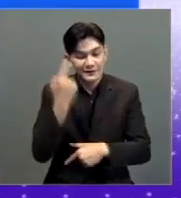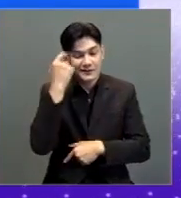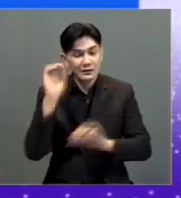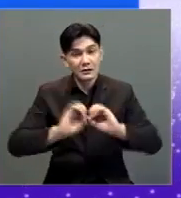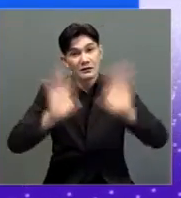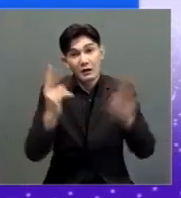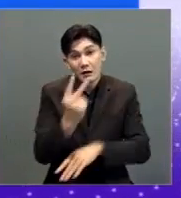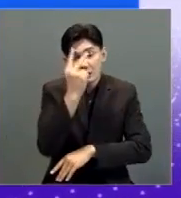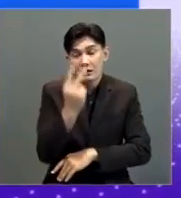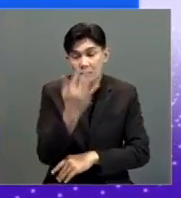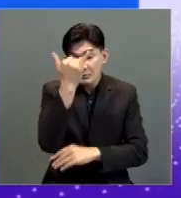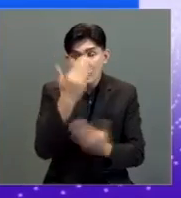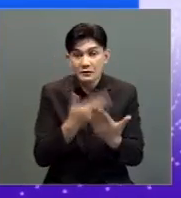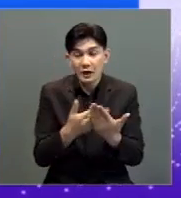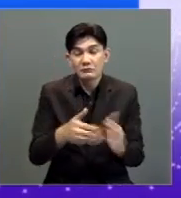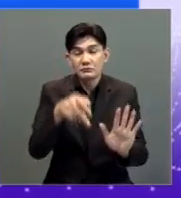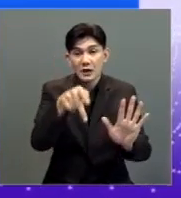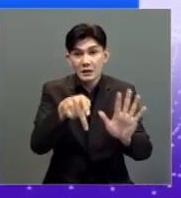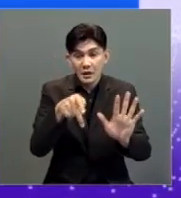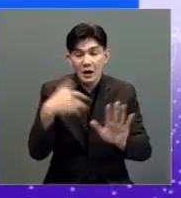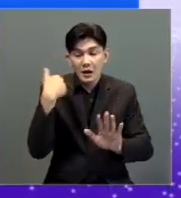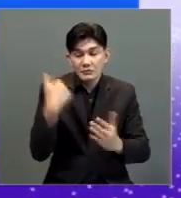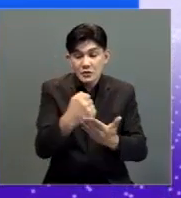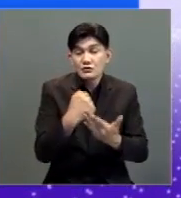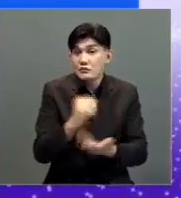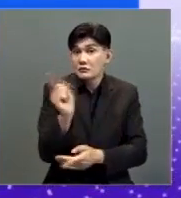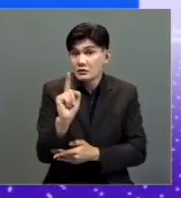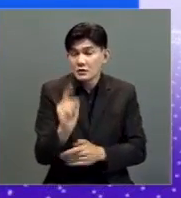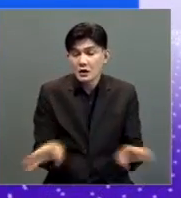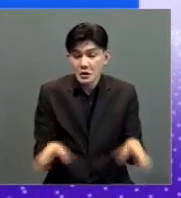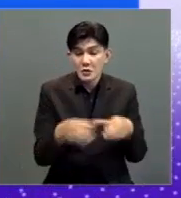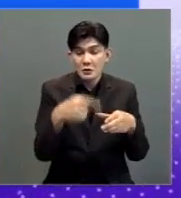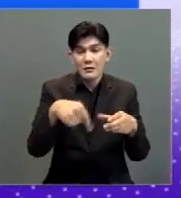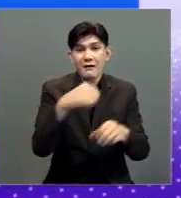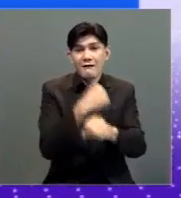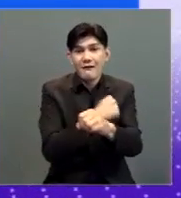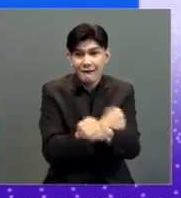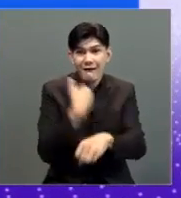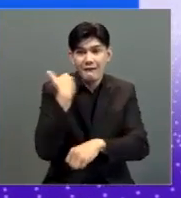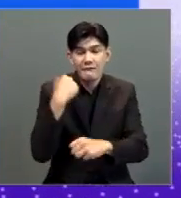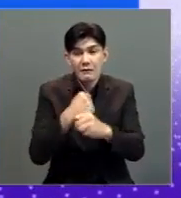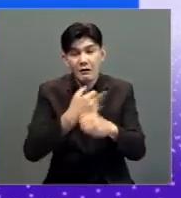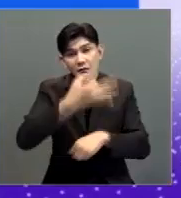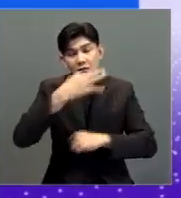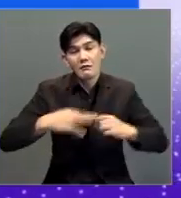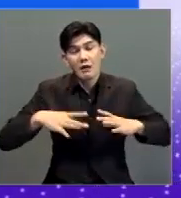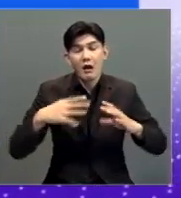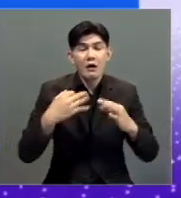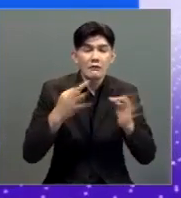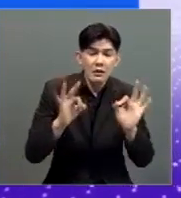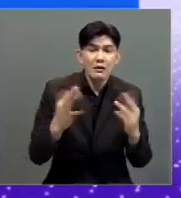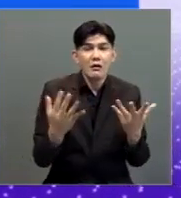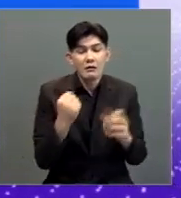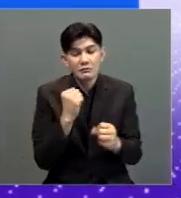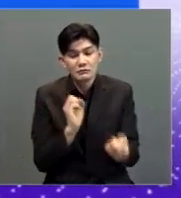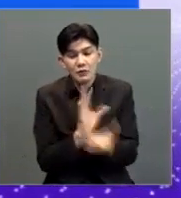ภาพชัดเจนเพราะว่า 5,000 บาทเนี่ยจะช่วยสำหรับคนที่เป็นกลุ่มแรงงานพวกประกอบอาชีพอิสระที่ได้รับผล